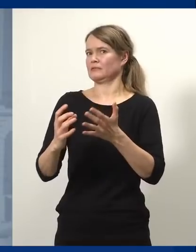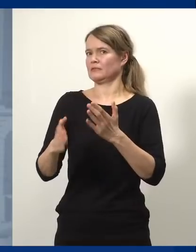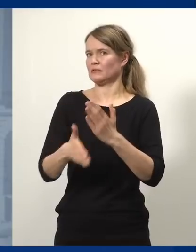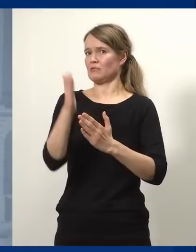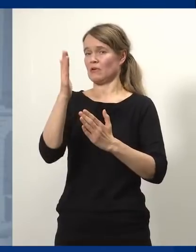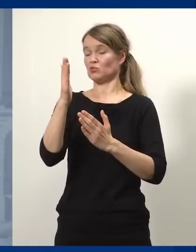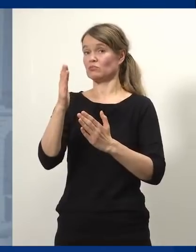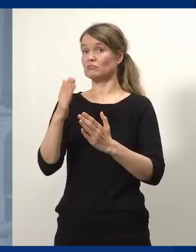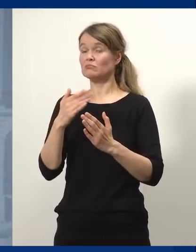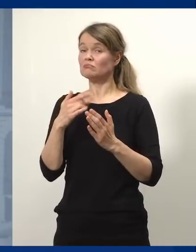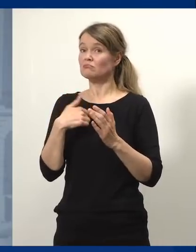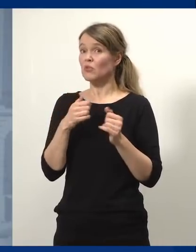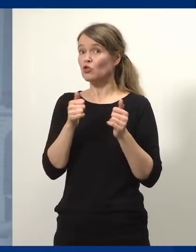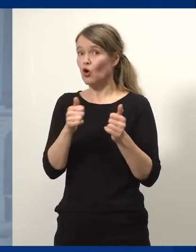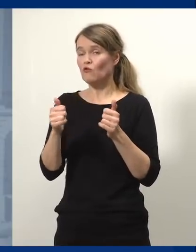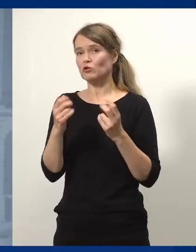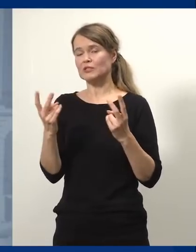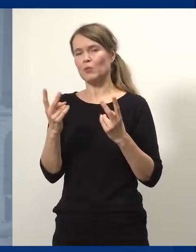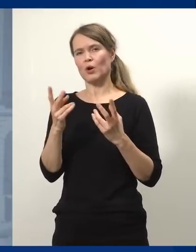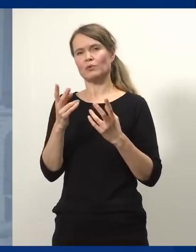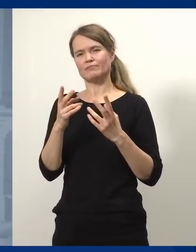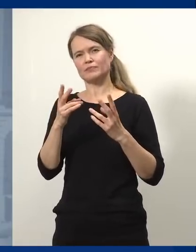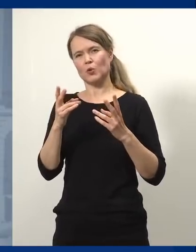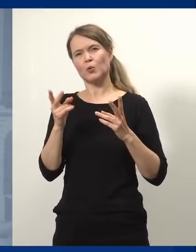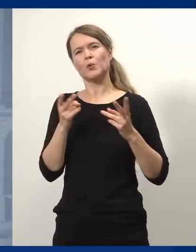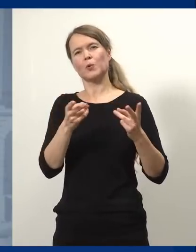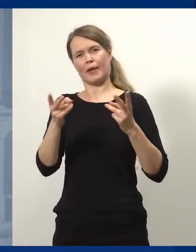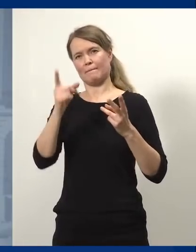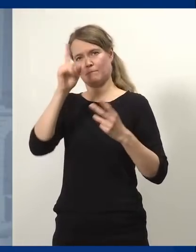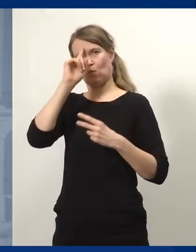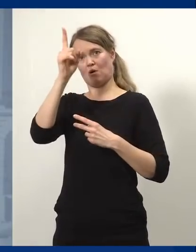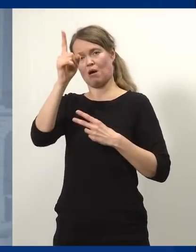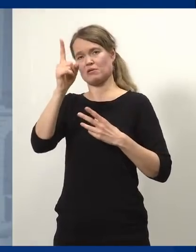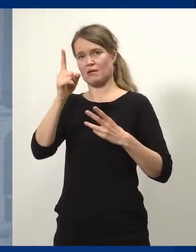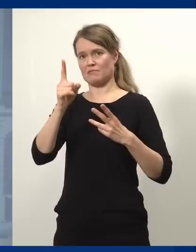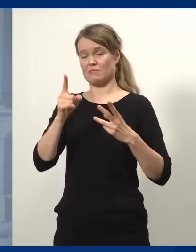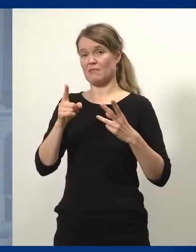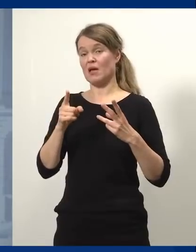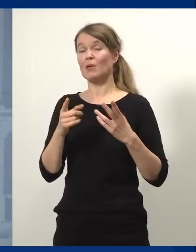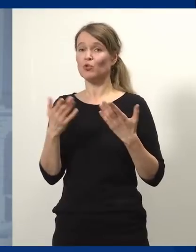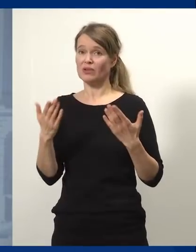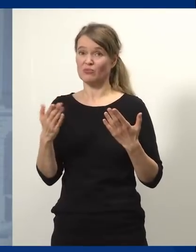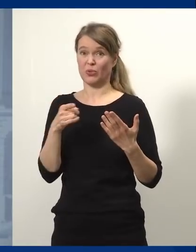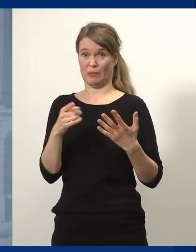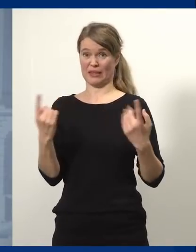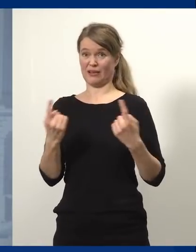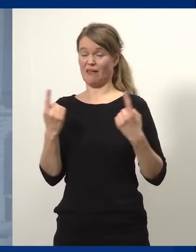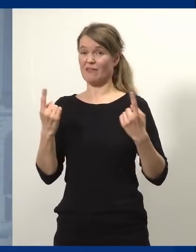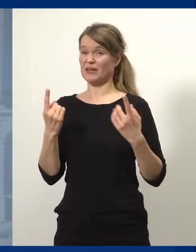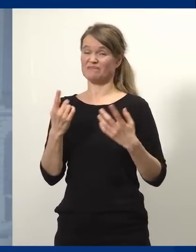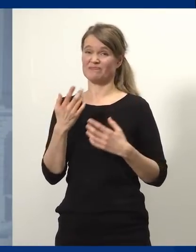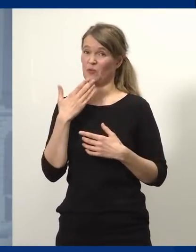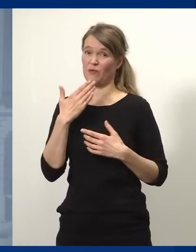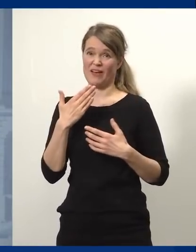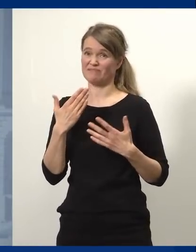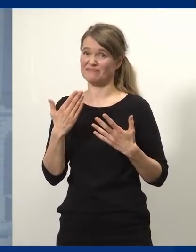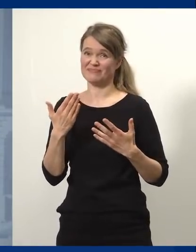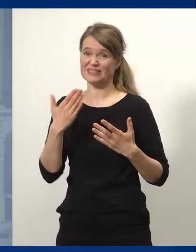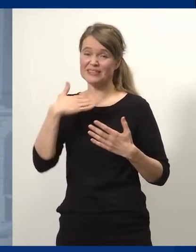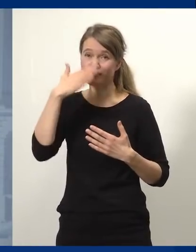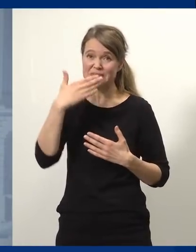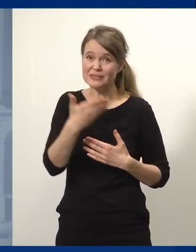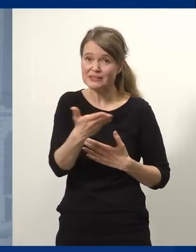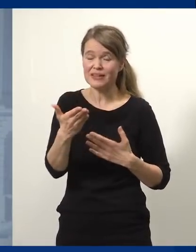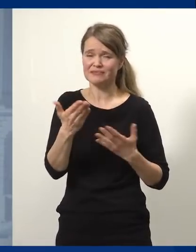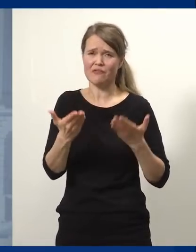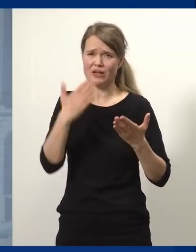ja yhdenlainen tulkinnaltansa. Mutta tämä tilanne on kohtuuton ihmisille ja tämä tilanne on kohtuuton erityisesti näille